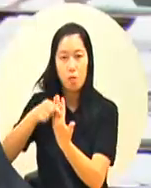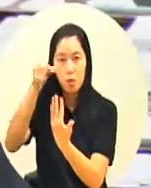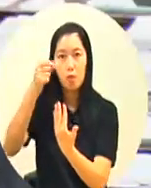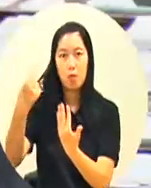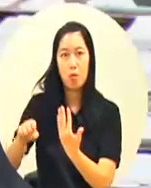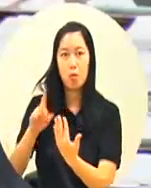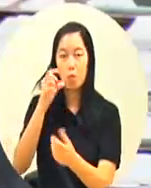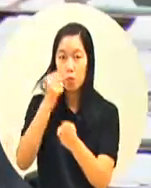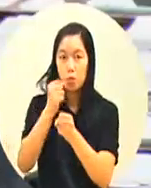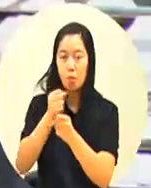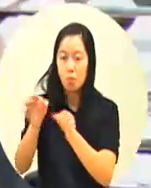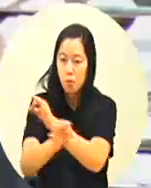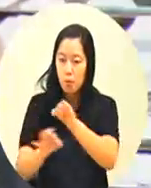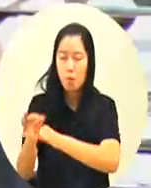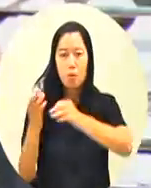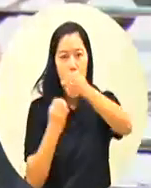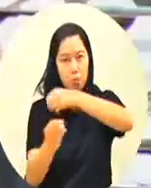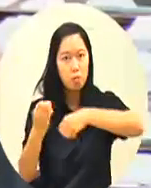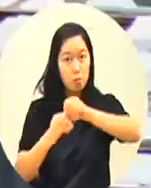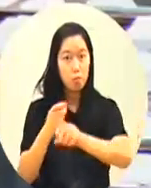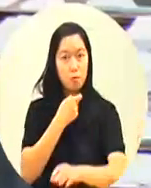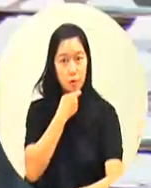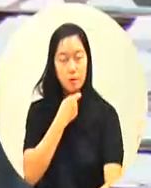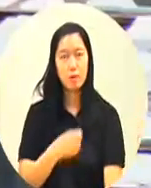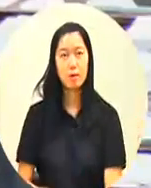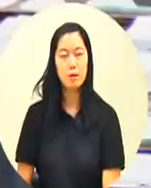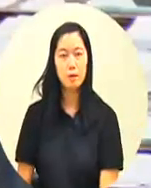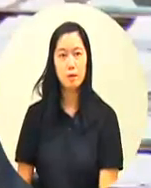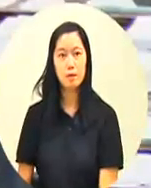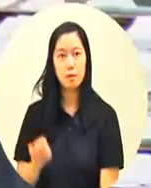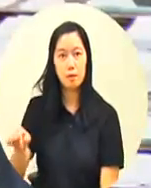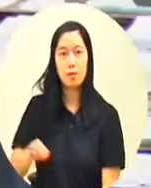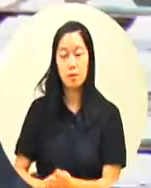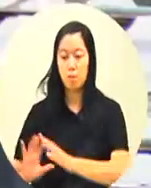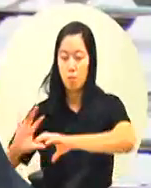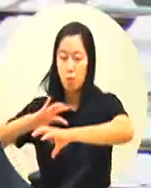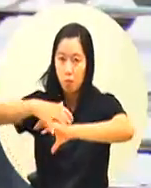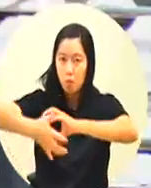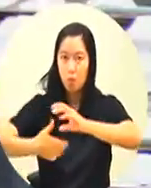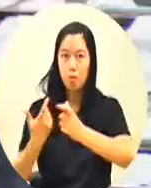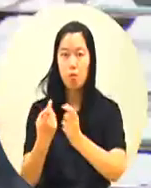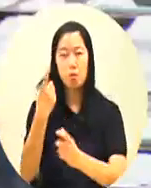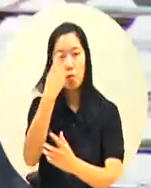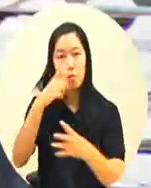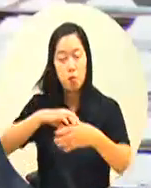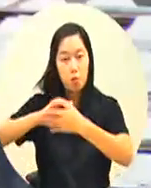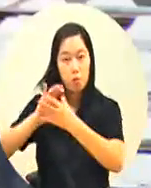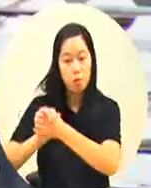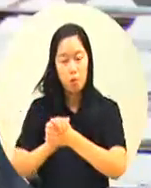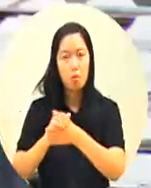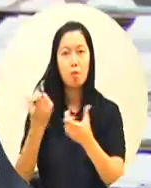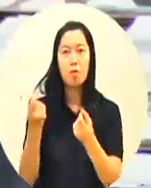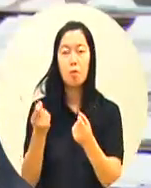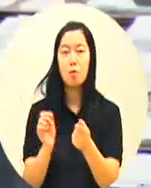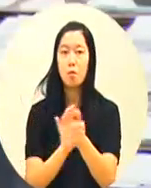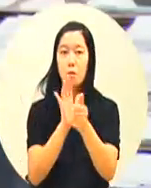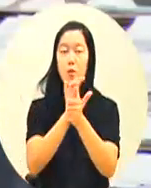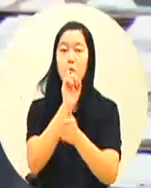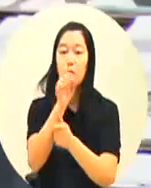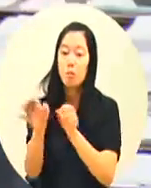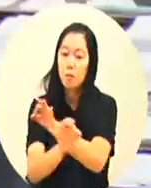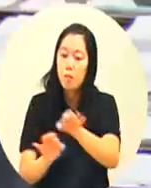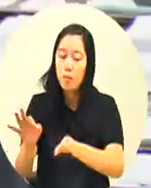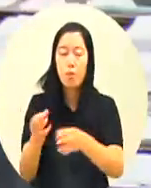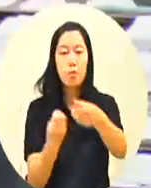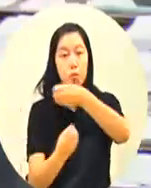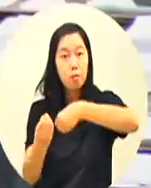循环经济，我真的必须要这么说。因为其实现在全世界包括欧盟其实也都在推所谓的循环经济了，就